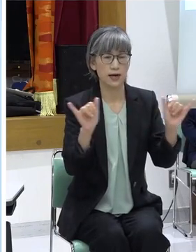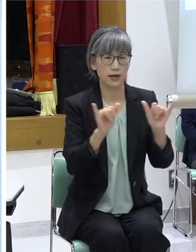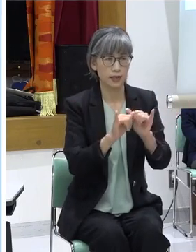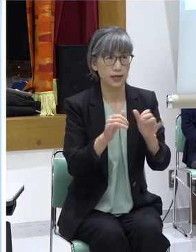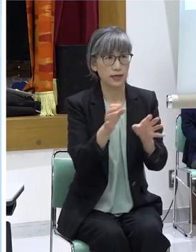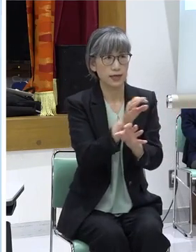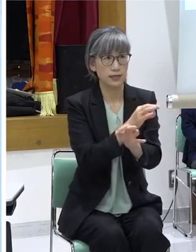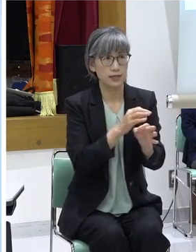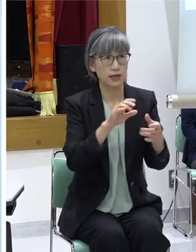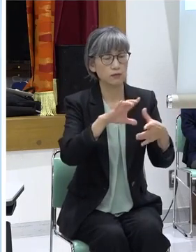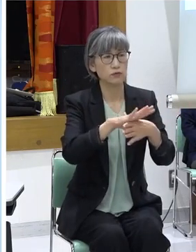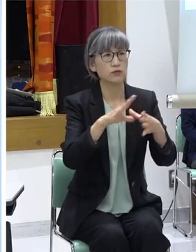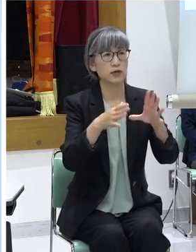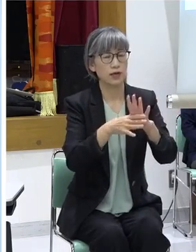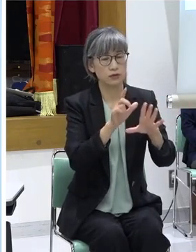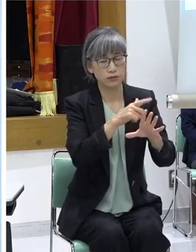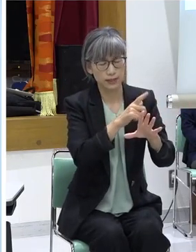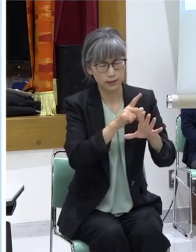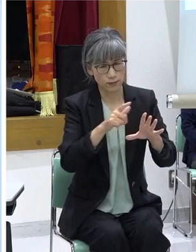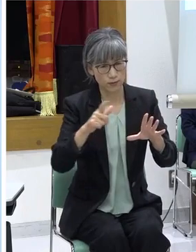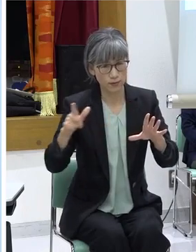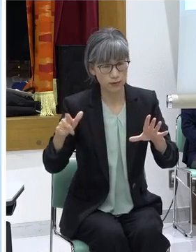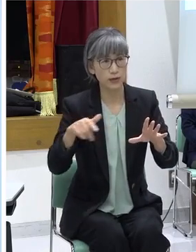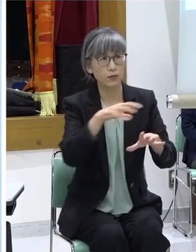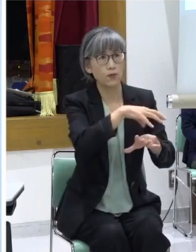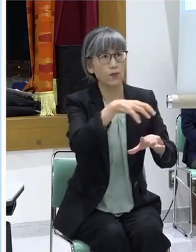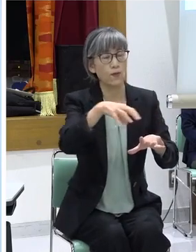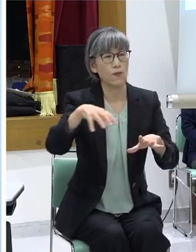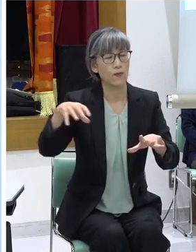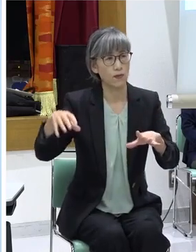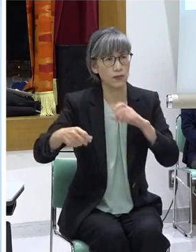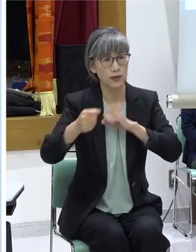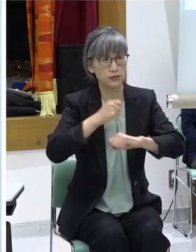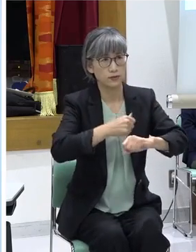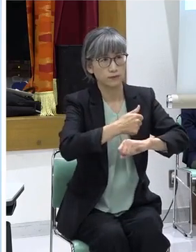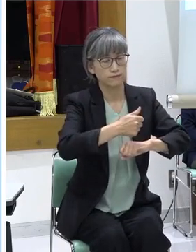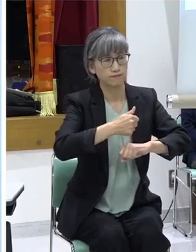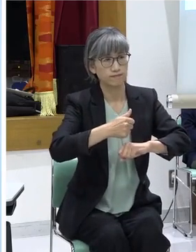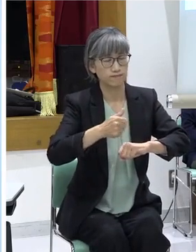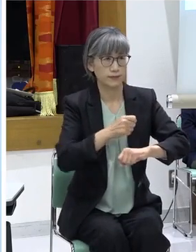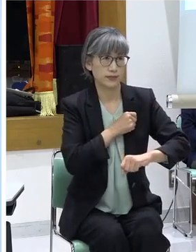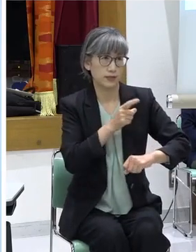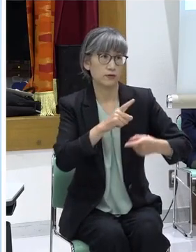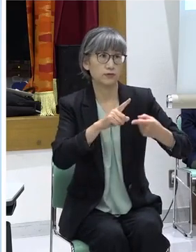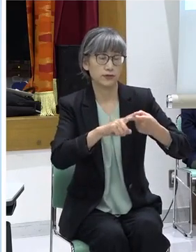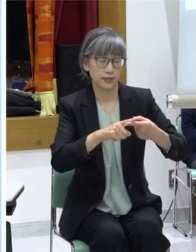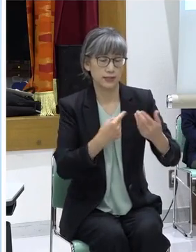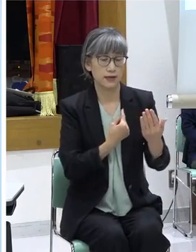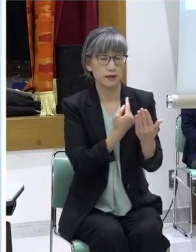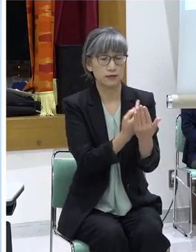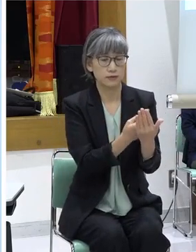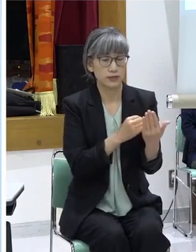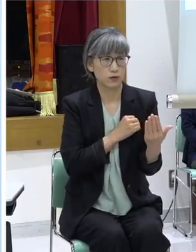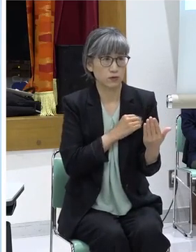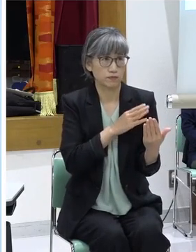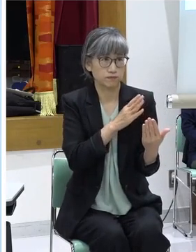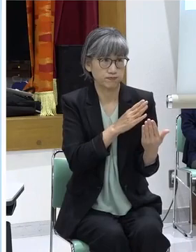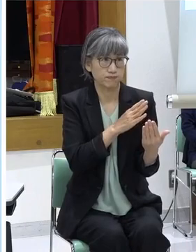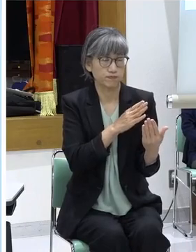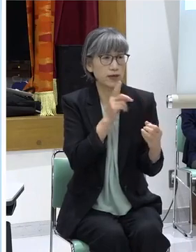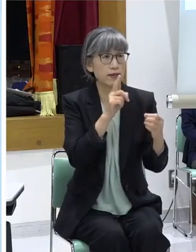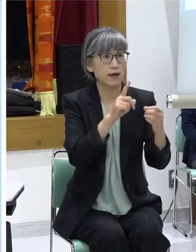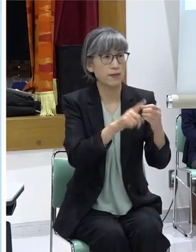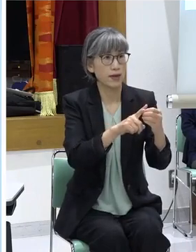済、文化、その他あらゆる分野の活動に積極的に参加する意欲を高めることを目